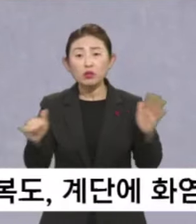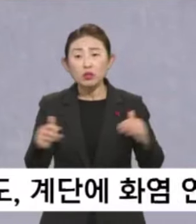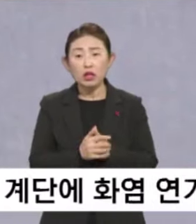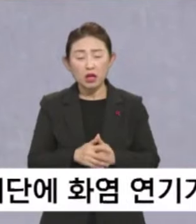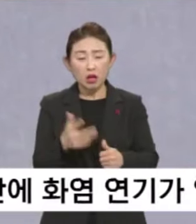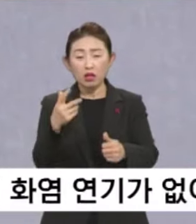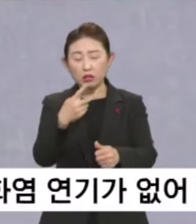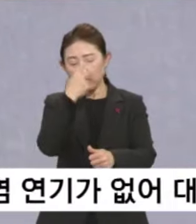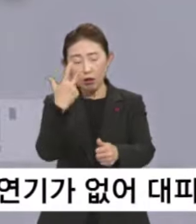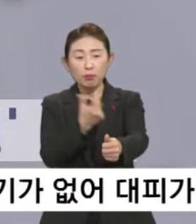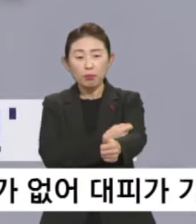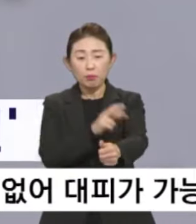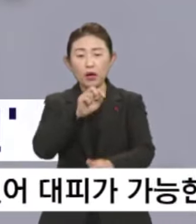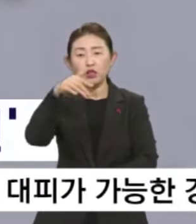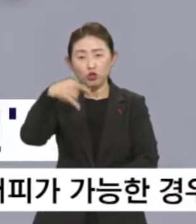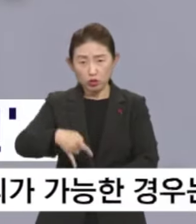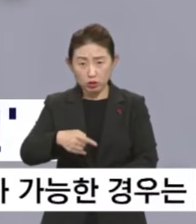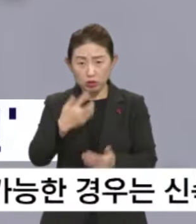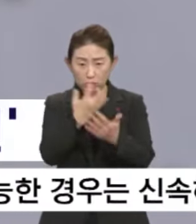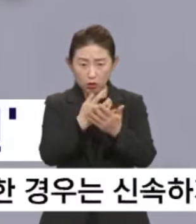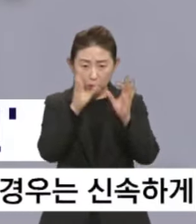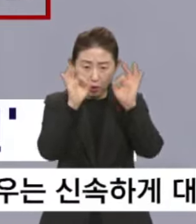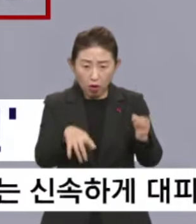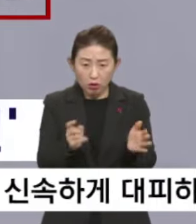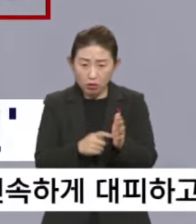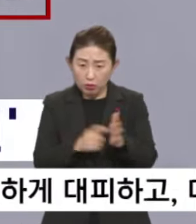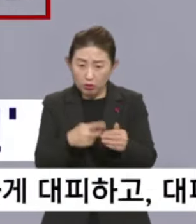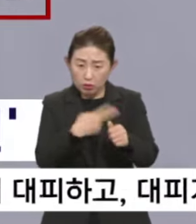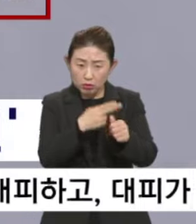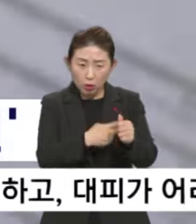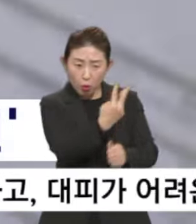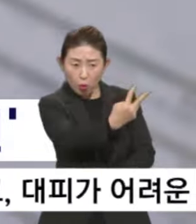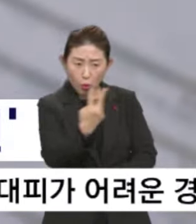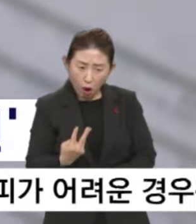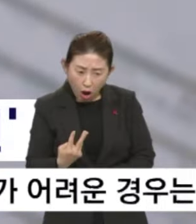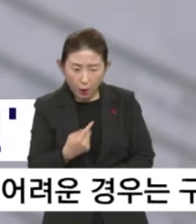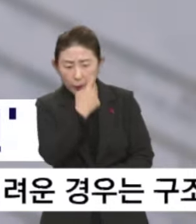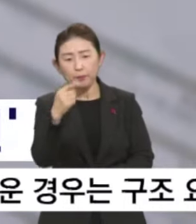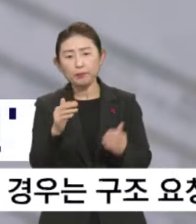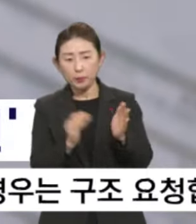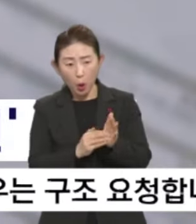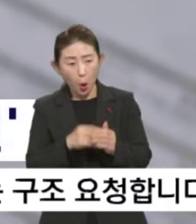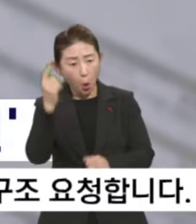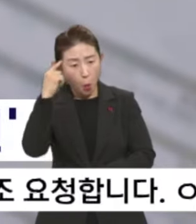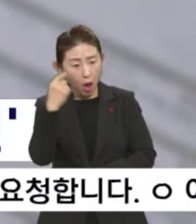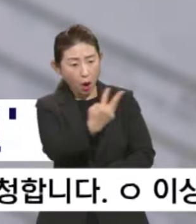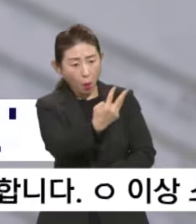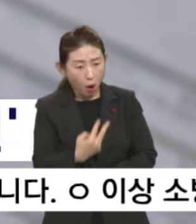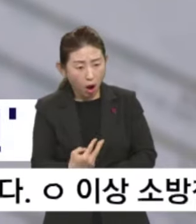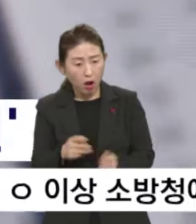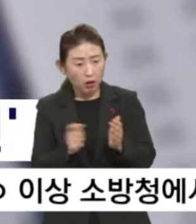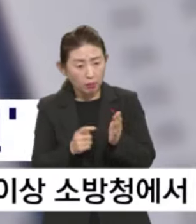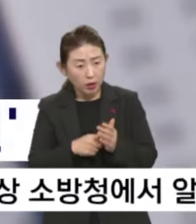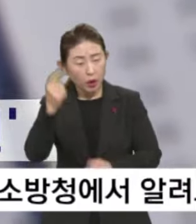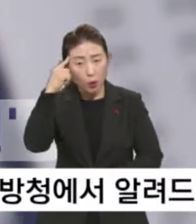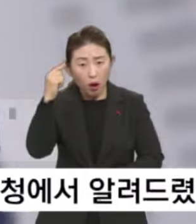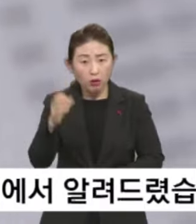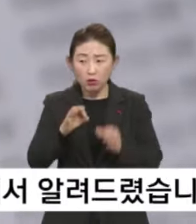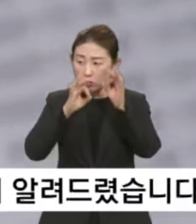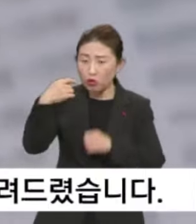기록에서 수술도중 마취 의 오관 기록을 확인하고 이들의 동선 및 의료 과실 여부 등을 확인하기